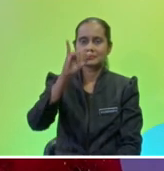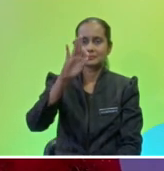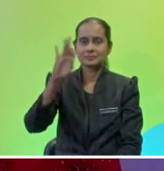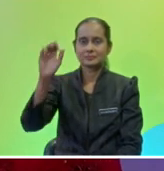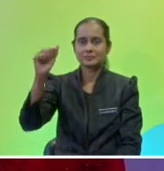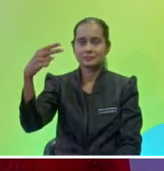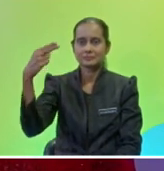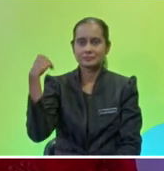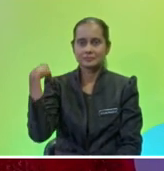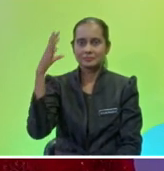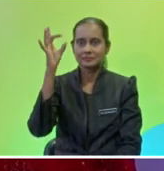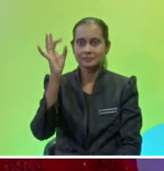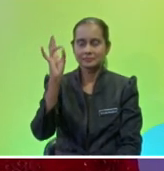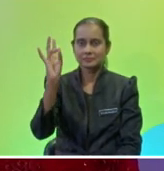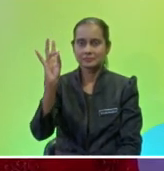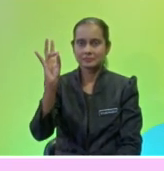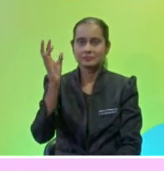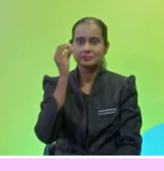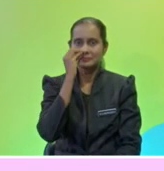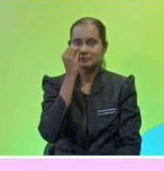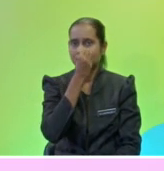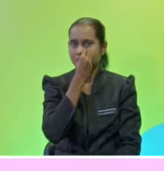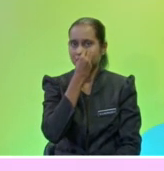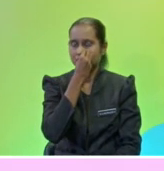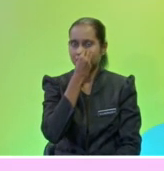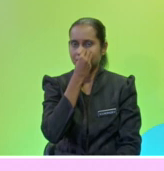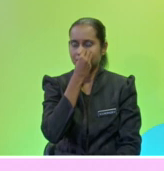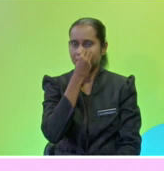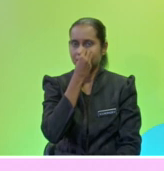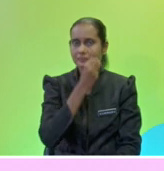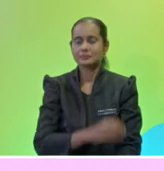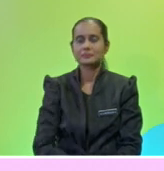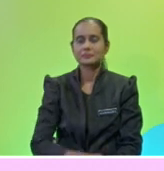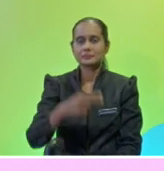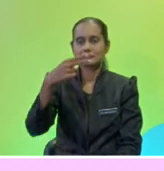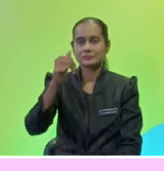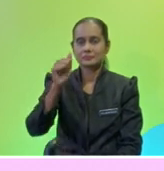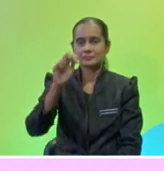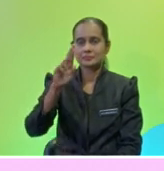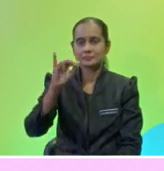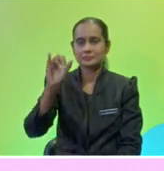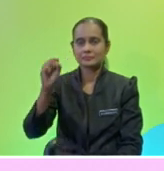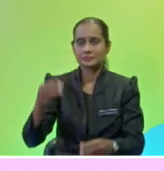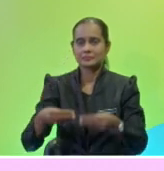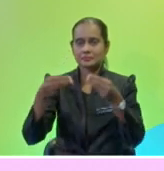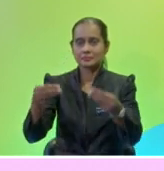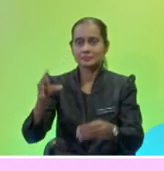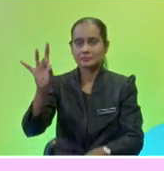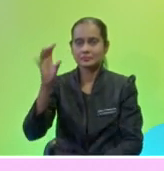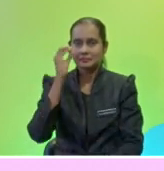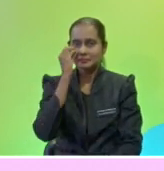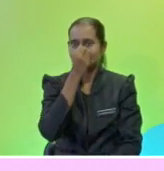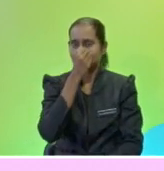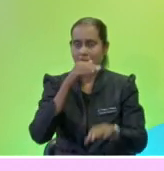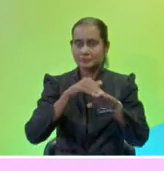Kuntum bunga tuli cantik itu bunganya Harris beri 8 Kuntum bunga tulip